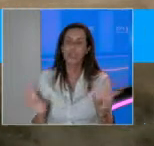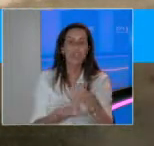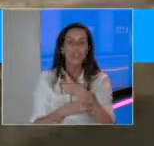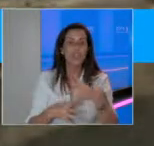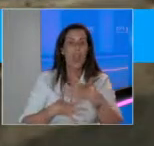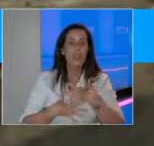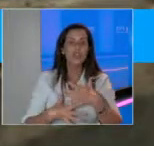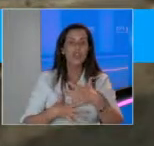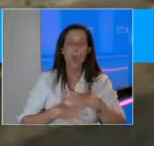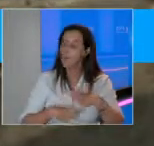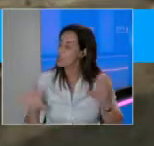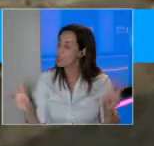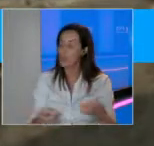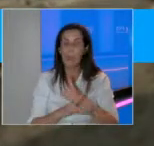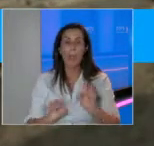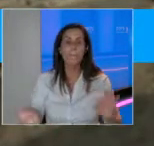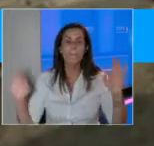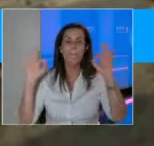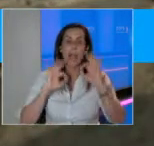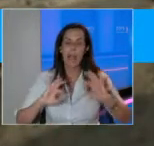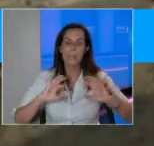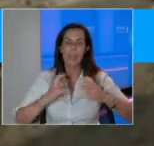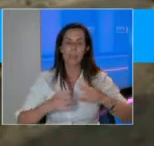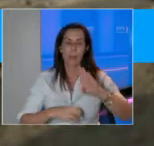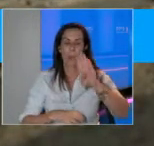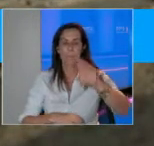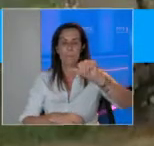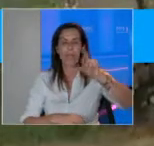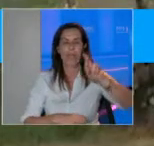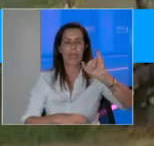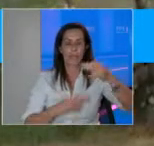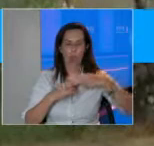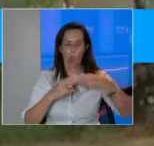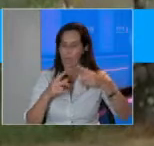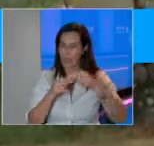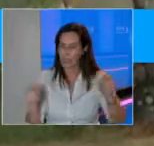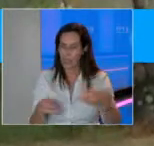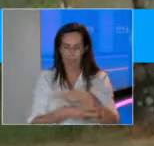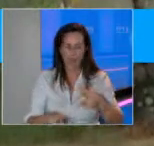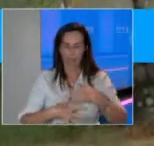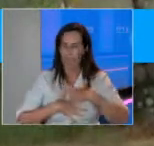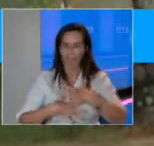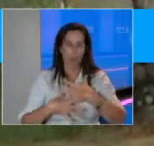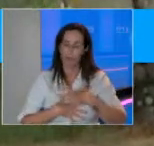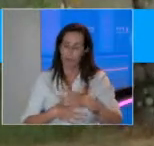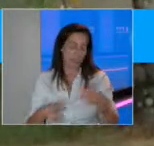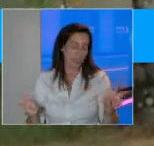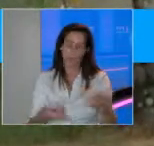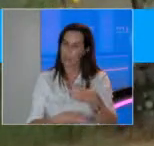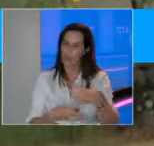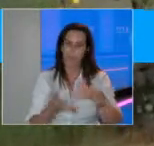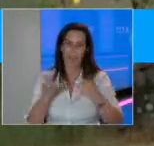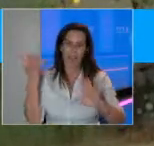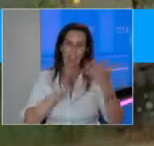אפשר לנשום בכלל בקיבוץ בערי ובכל הקיבוצים ובמושבים סביב השריפות